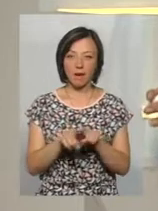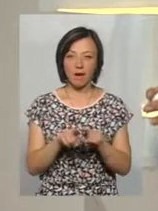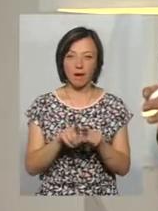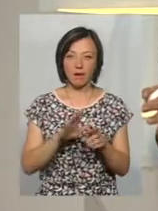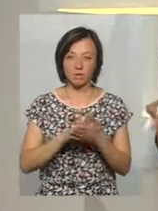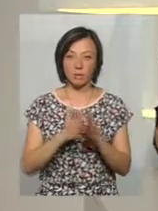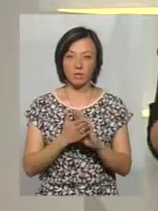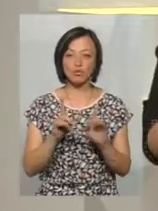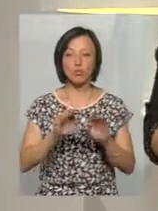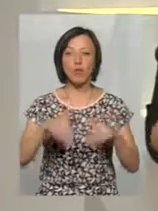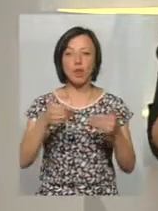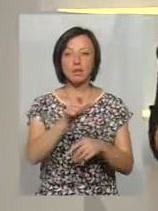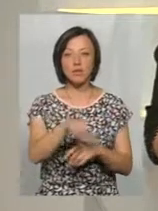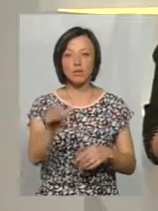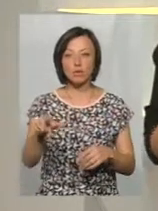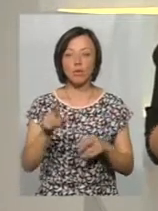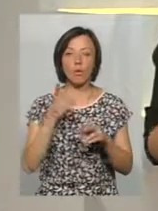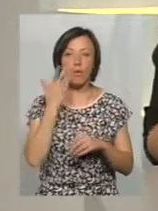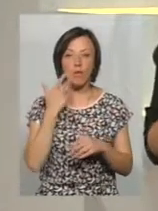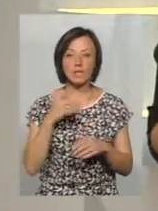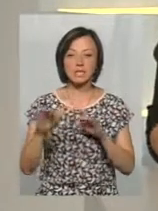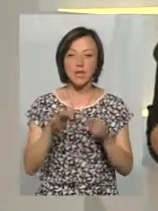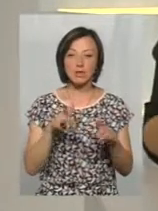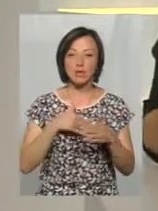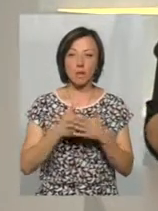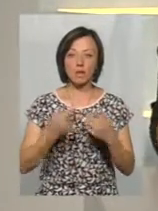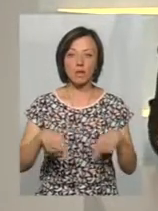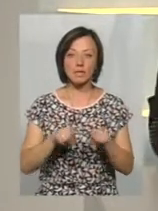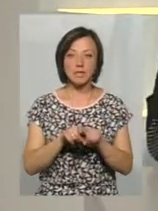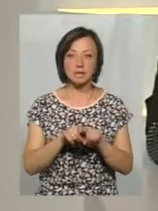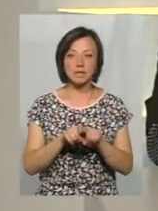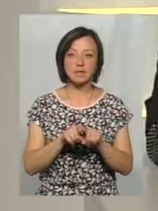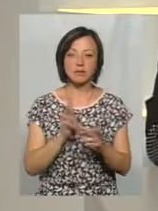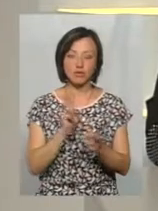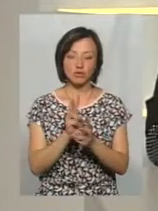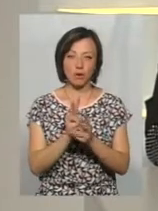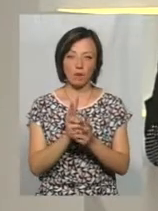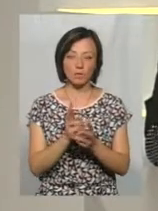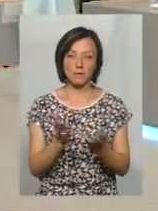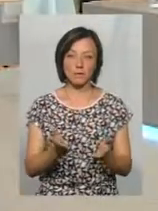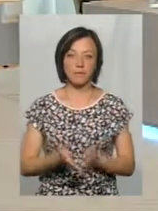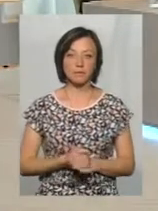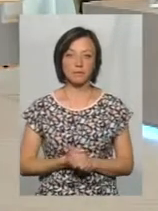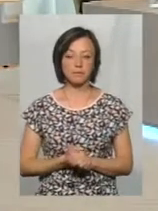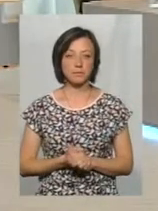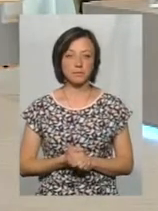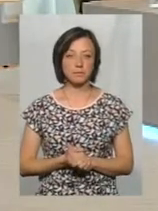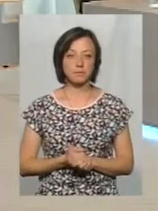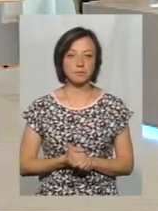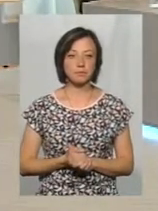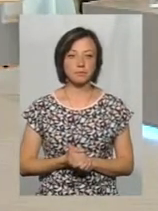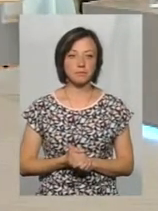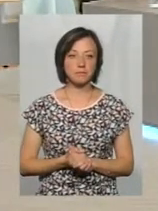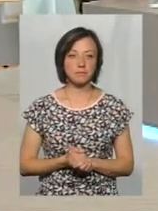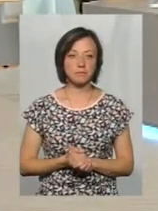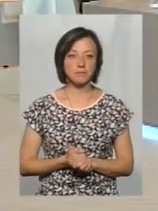порадите нашим глядачам, коли вони все ж таки з діяльністю громадських організацій стикаються? В якому плані? Ну,